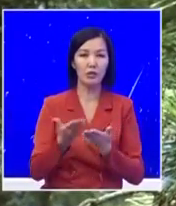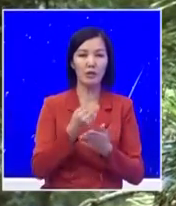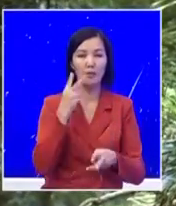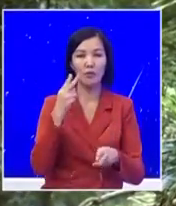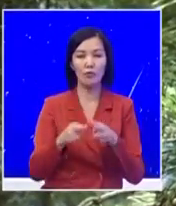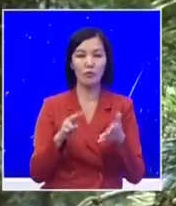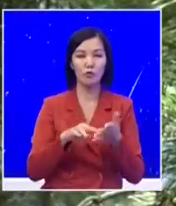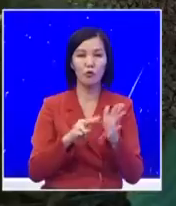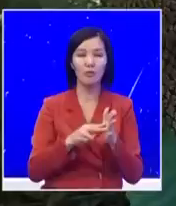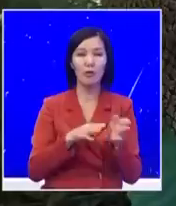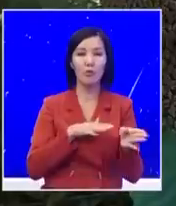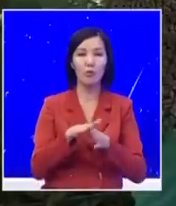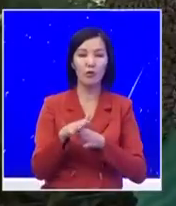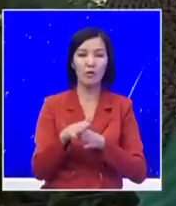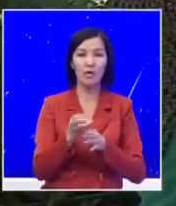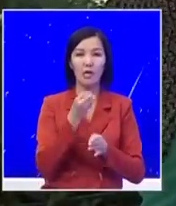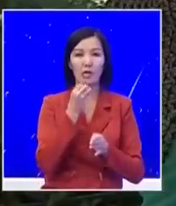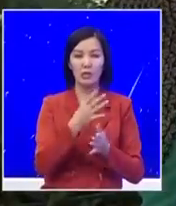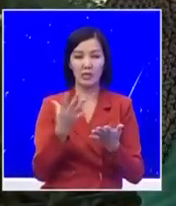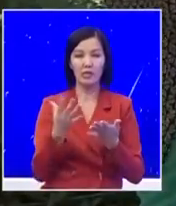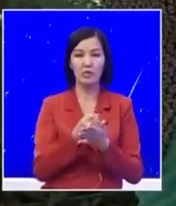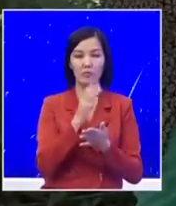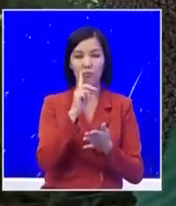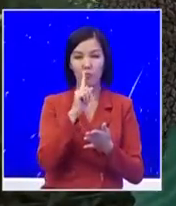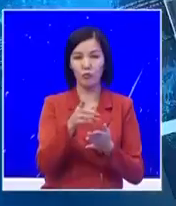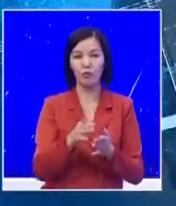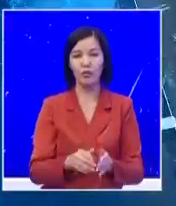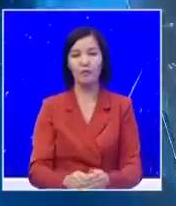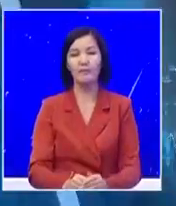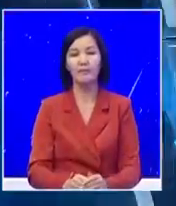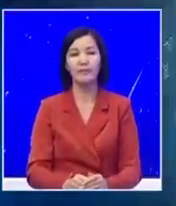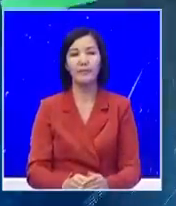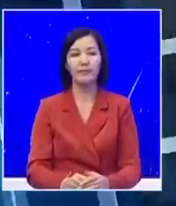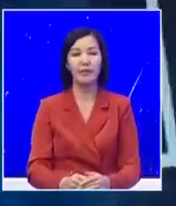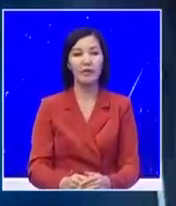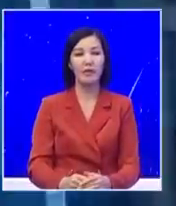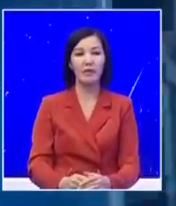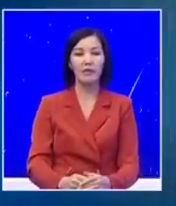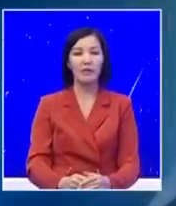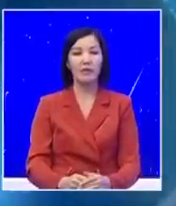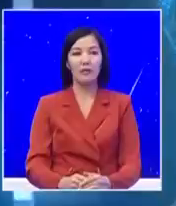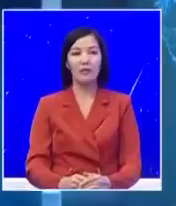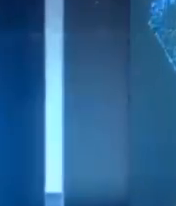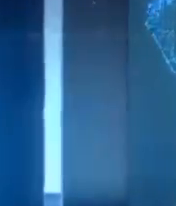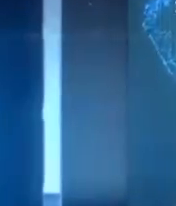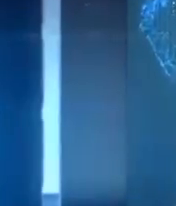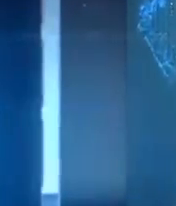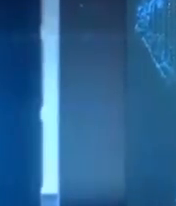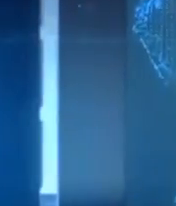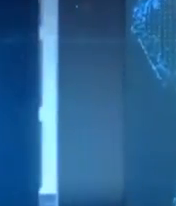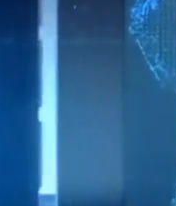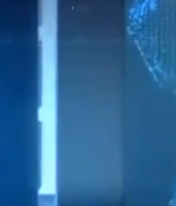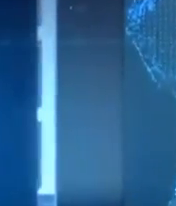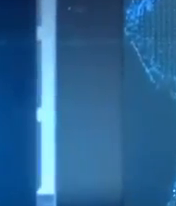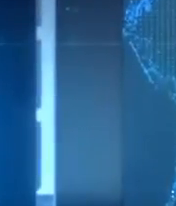Жоспар ойдағыдай болса, жақсы көрсеткішке жетеміз дейді мамандар. Елдана Серікбайқызы, Надир Хамзин, Жетісу телеарнасы, Ескелді